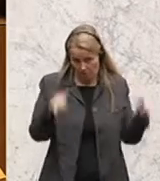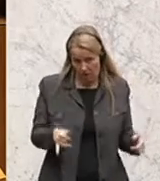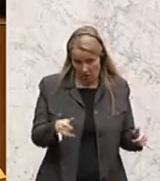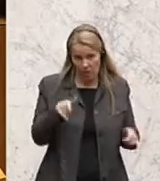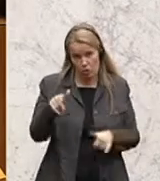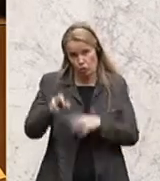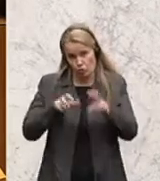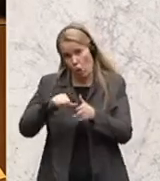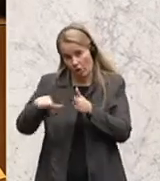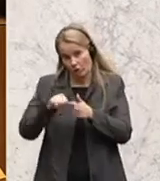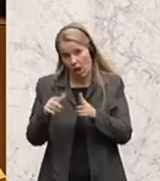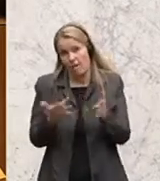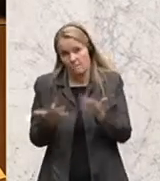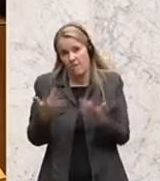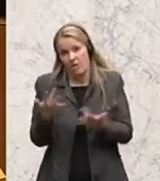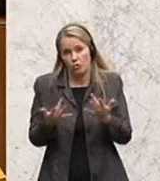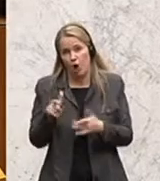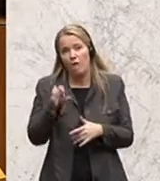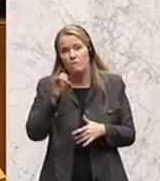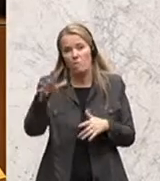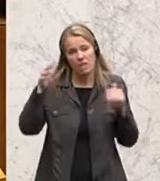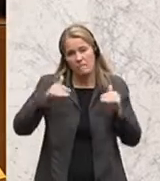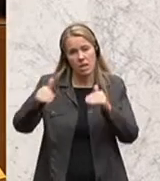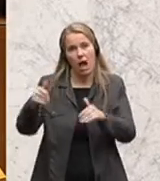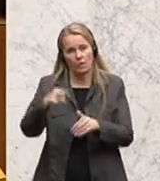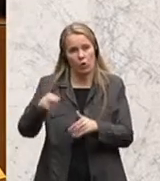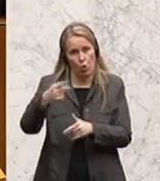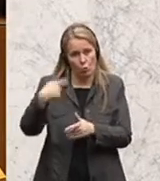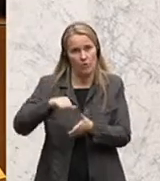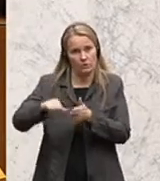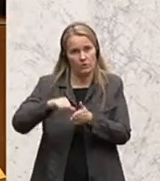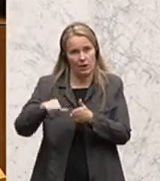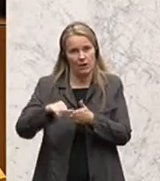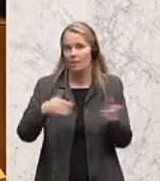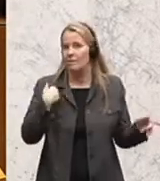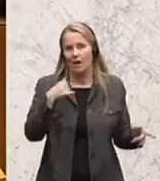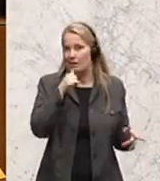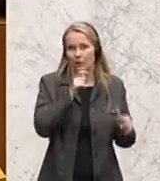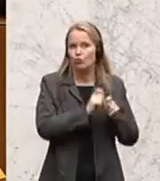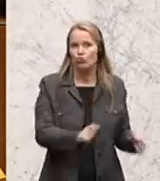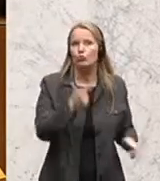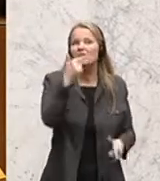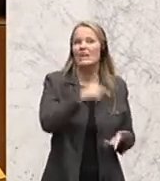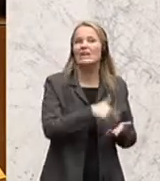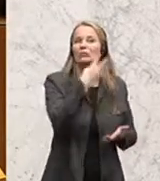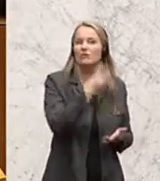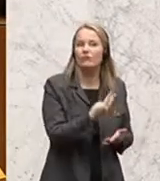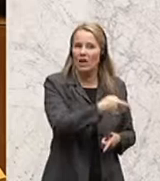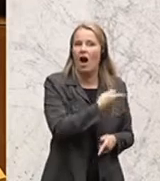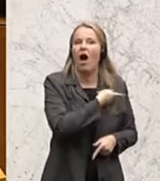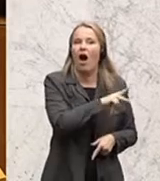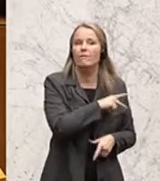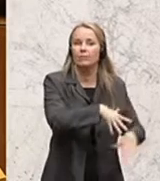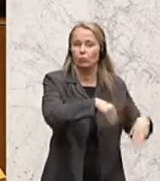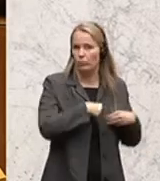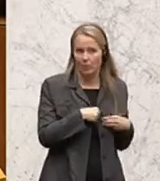Steuerzahler möglicherweise 15 Milliarden Euro kosten wird, war nicht der Entschluss im Jahr 2004 mit den Haftungen.